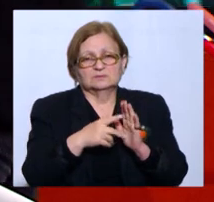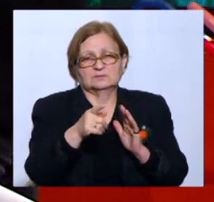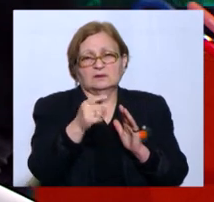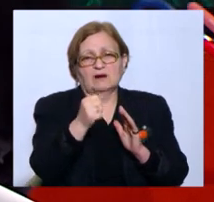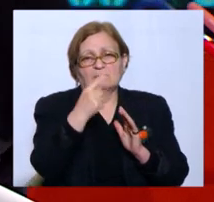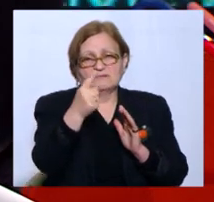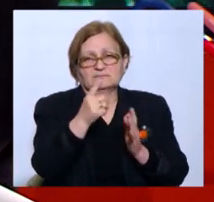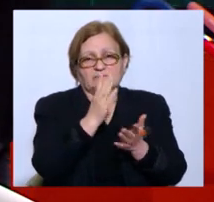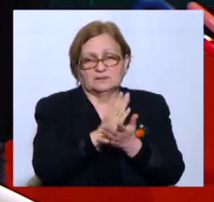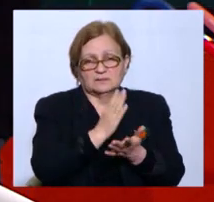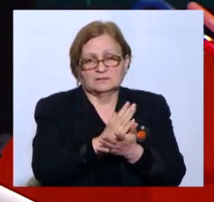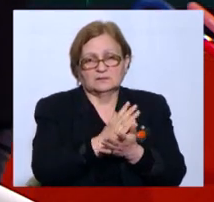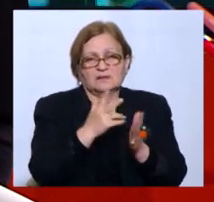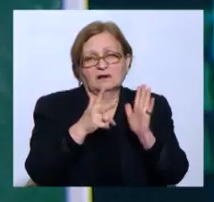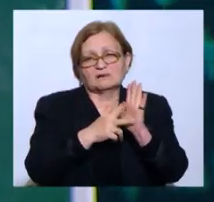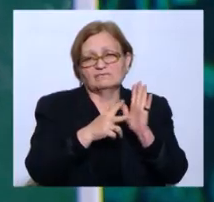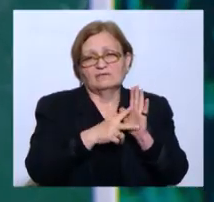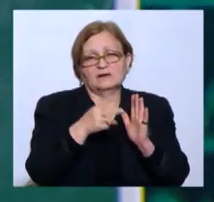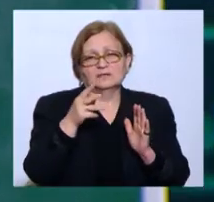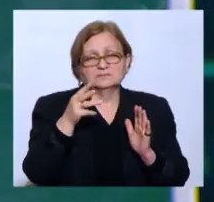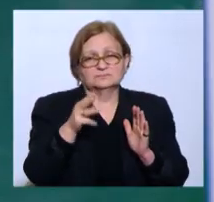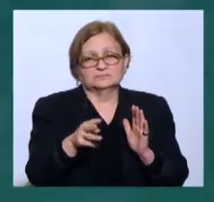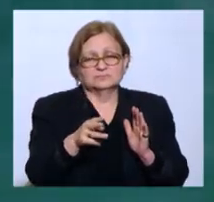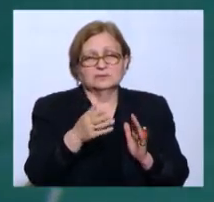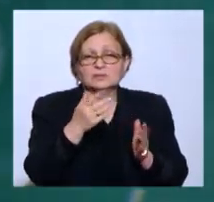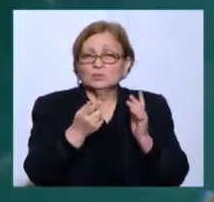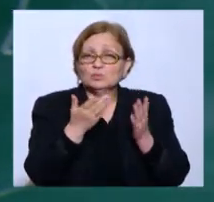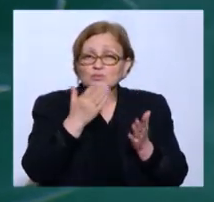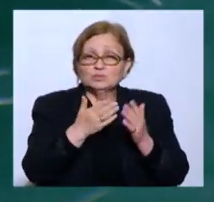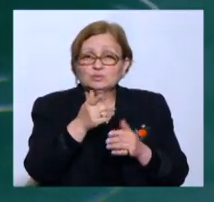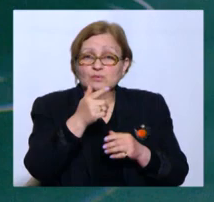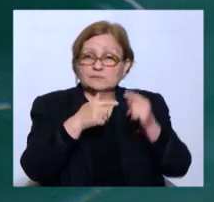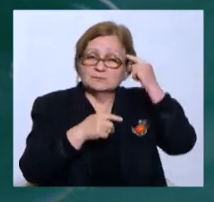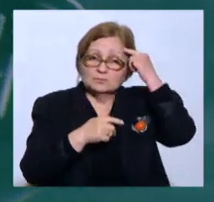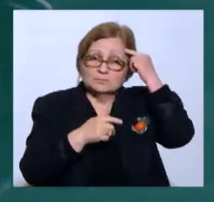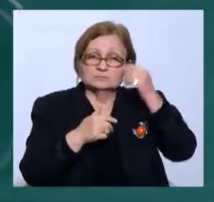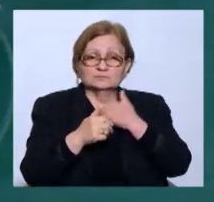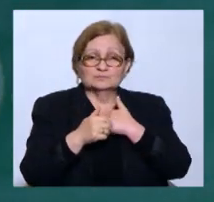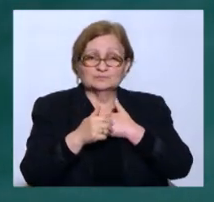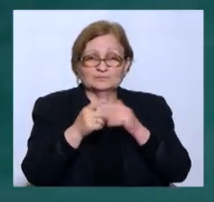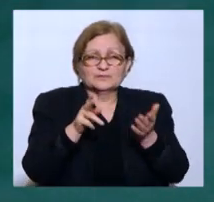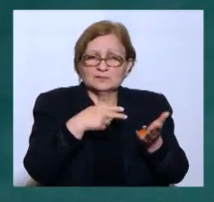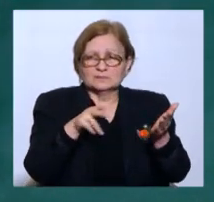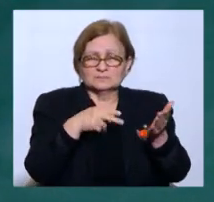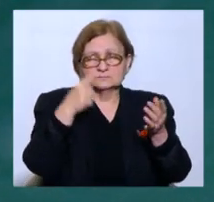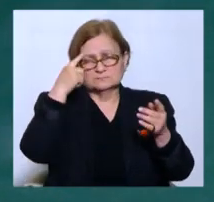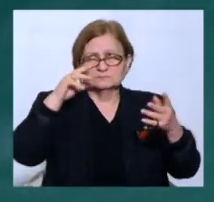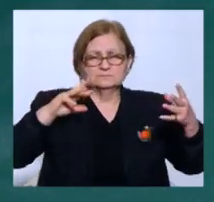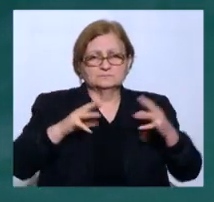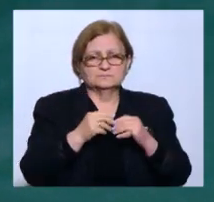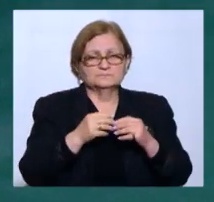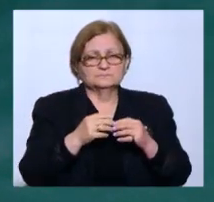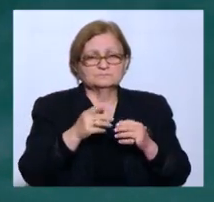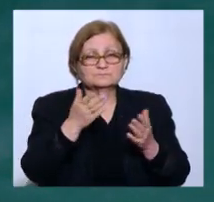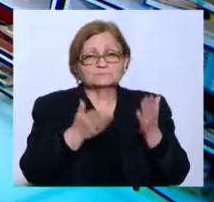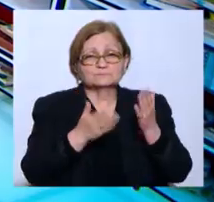არის 8 წუთი. ესე იგი თუ გნებავთ ესე მენტალურად, ესე გონებრივად გადაითვალეთ, თუ გინდათ ფორმულა გამოიყენოთ,